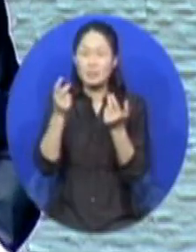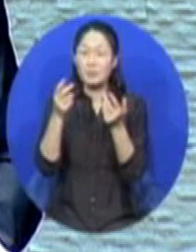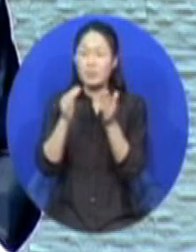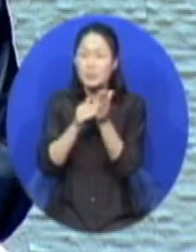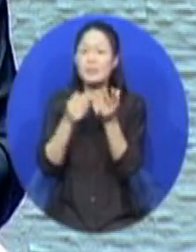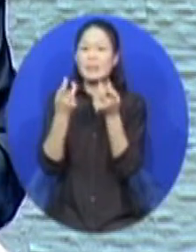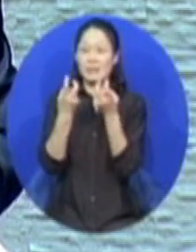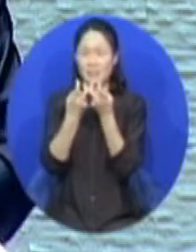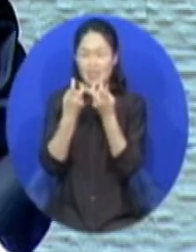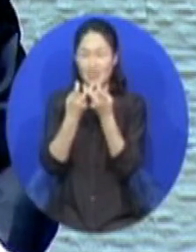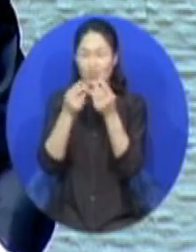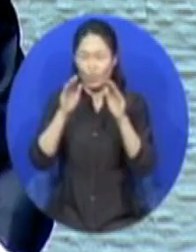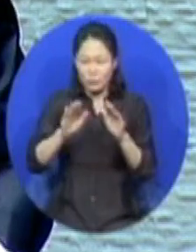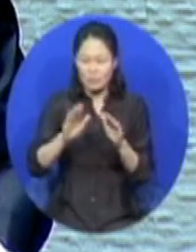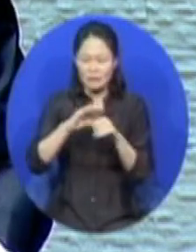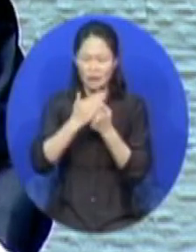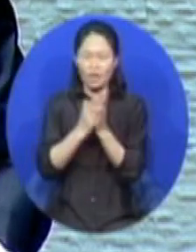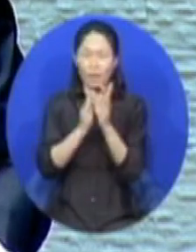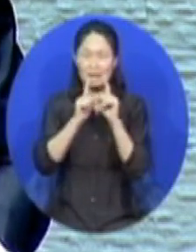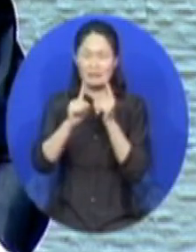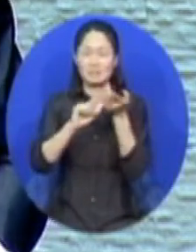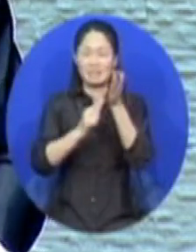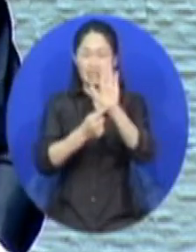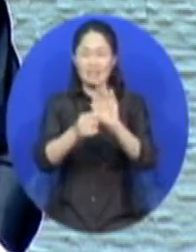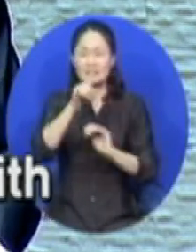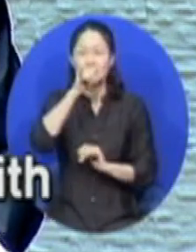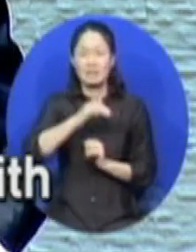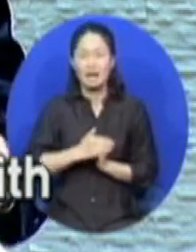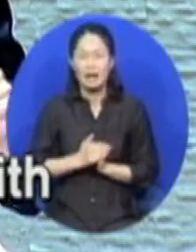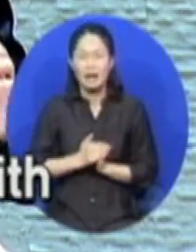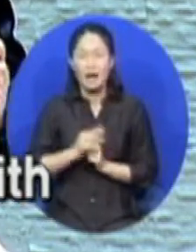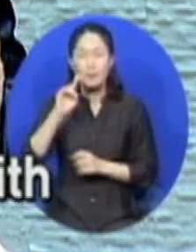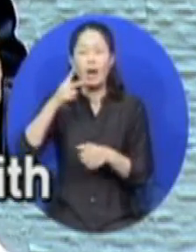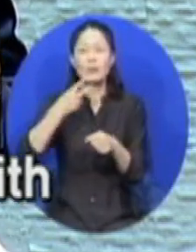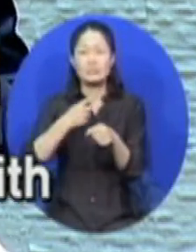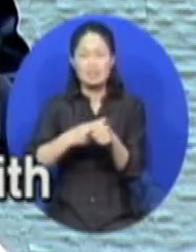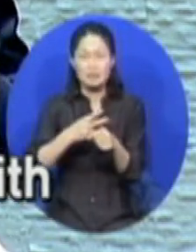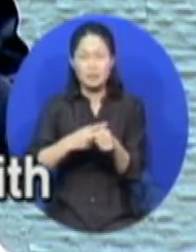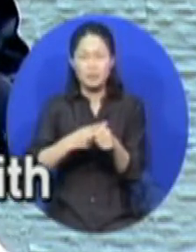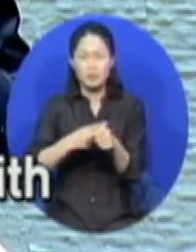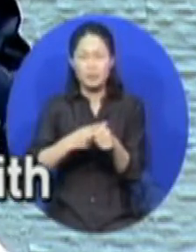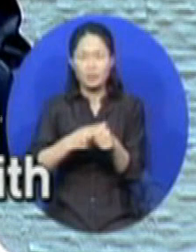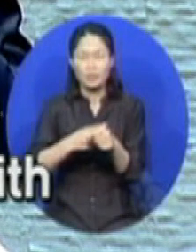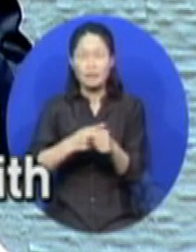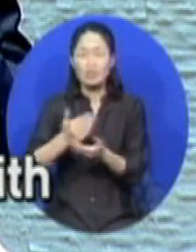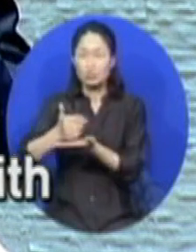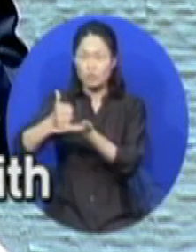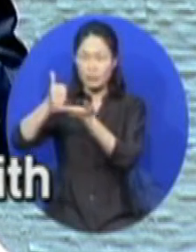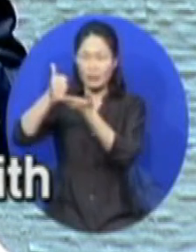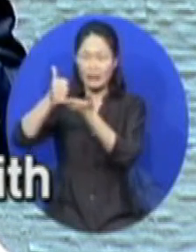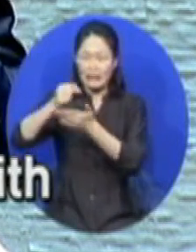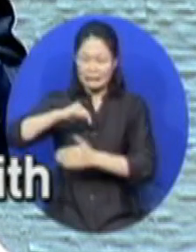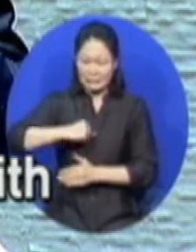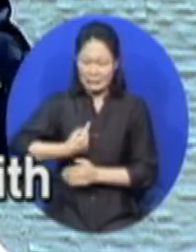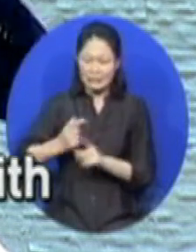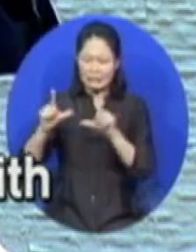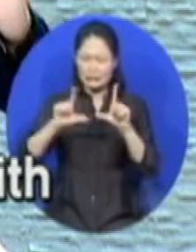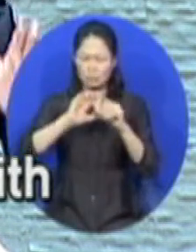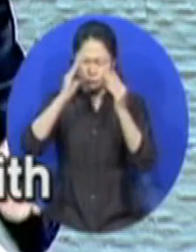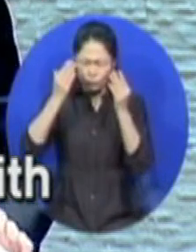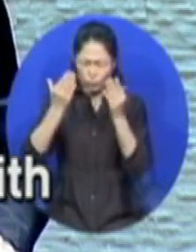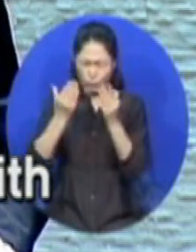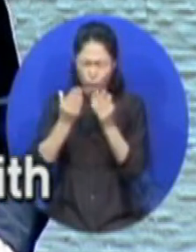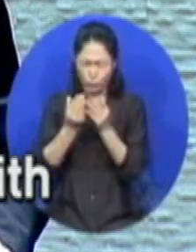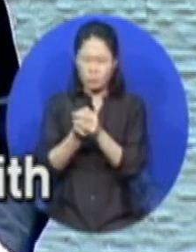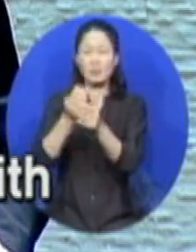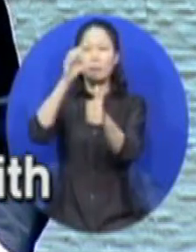5 오늘 본문의 나옵니다 사도 바울은 주님께 자신의 삶 전부 다